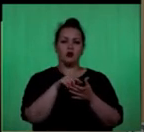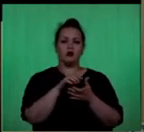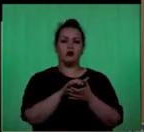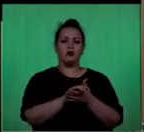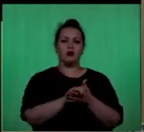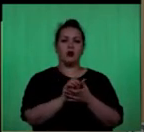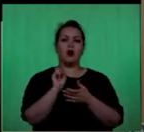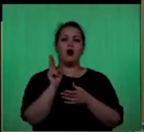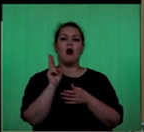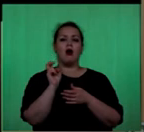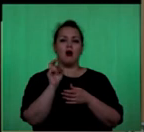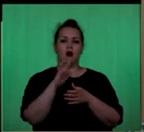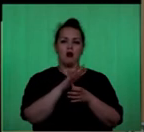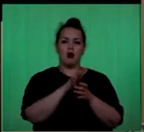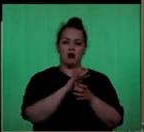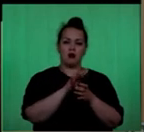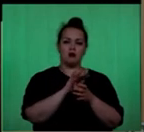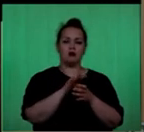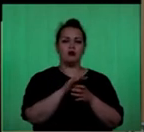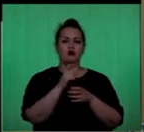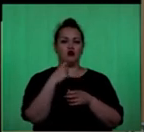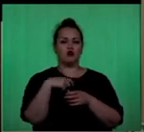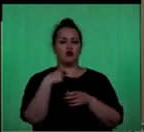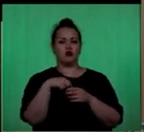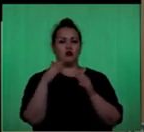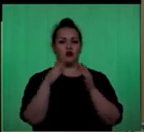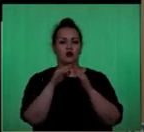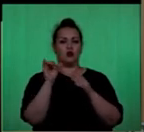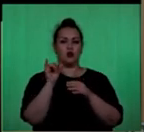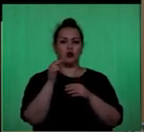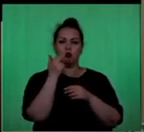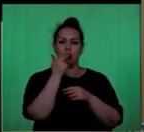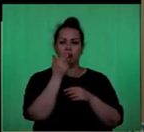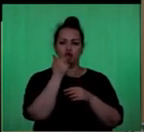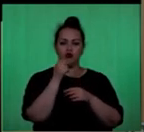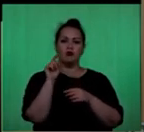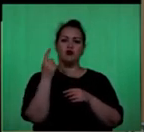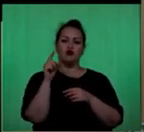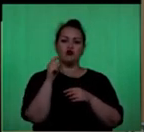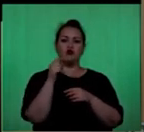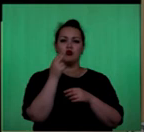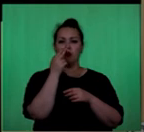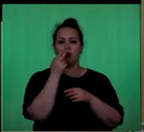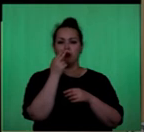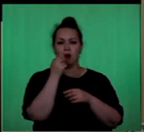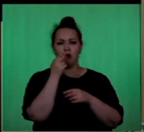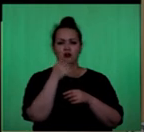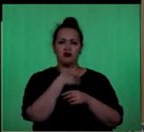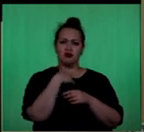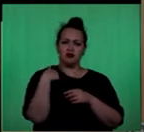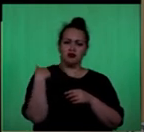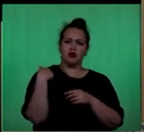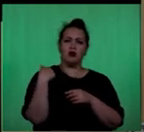как карлос он вел себя дома у малыша почему малыш не захотел